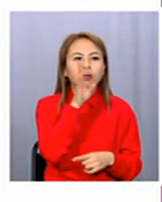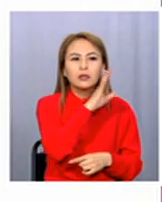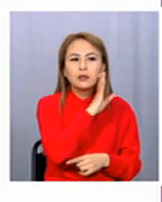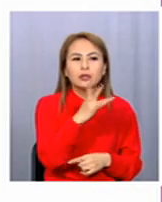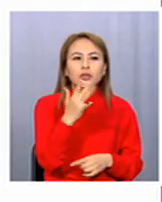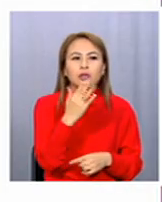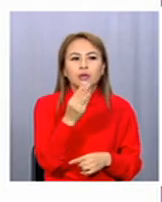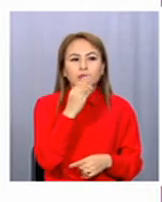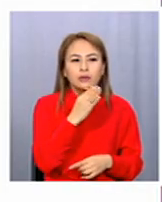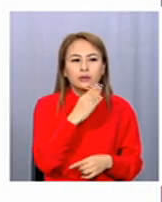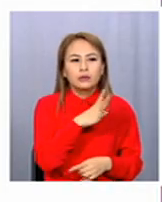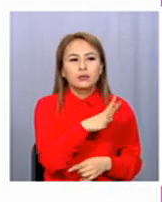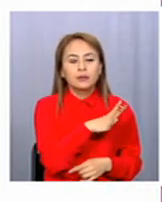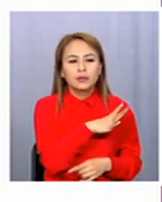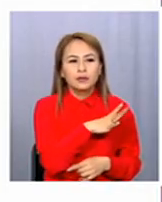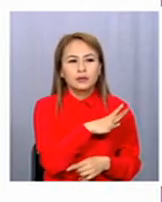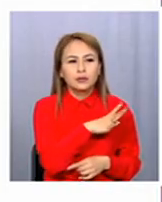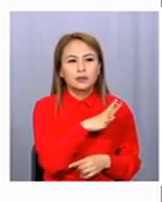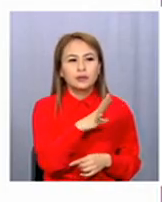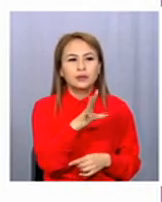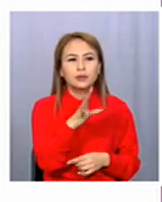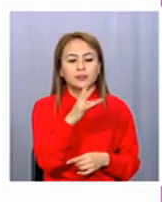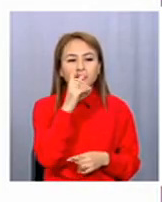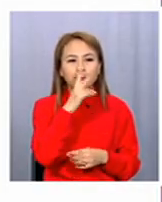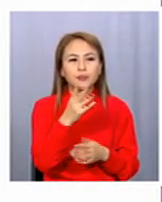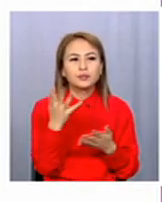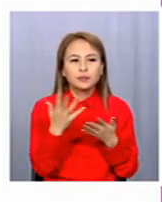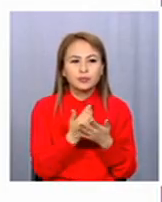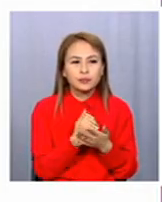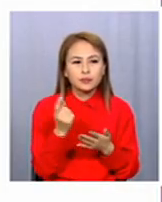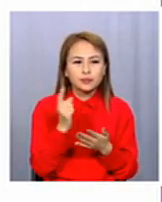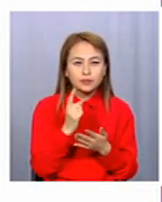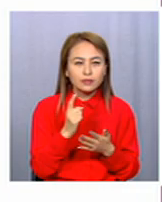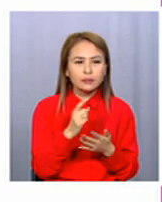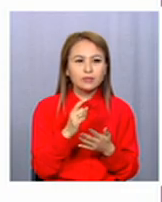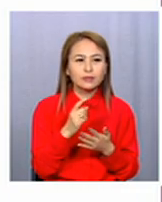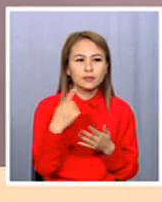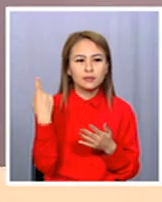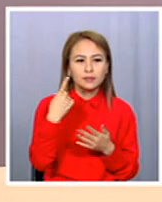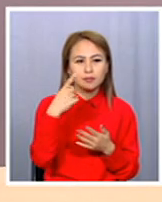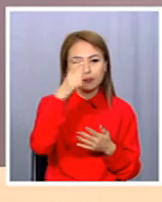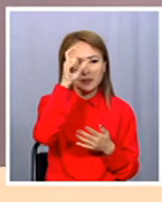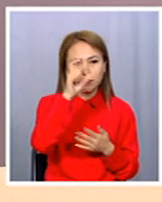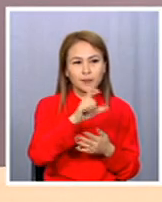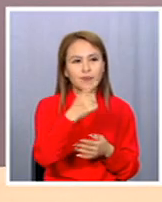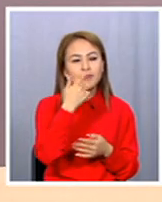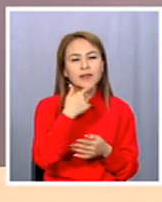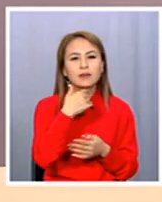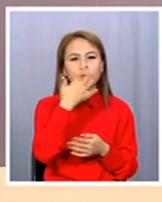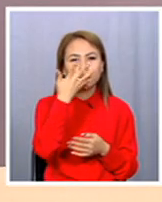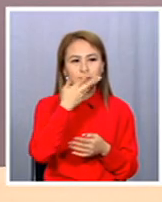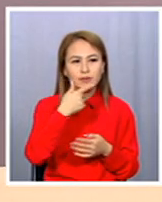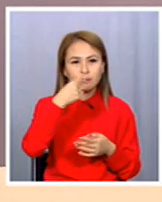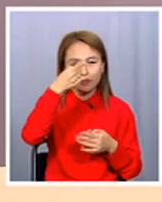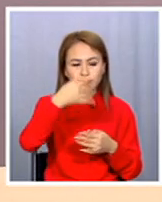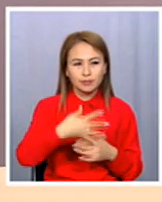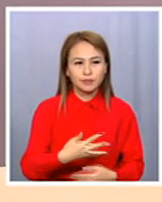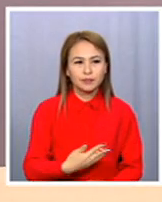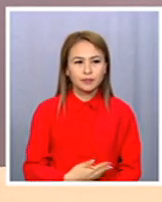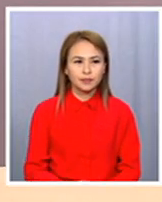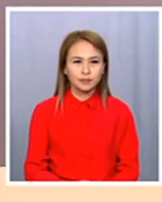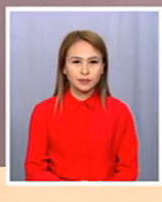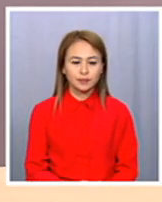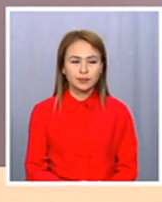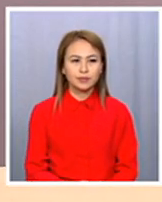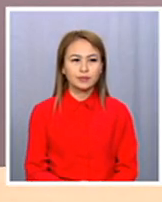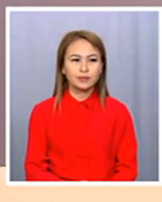жеді? Анасы неше бәліш жегенін анықтау үшін бірінші бағандағы қызыл түсті тік төртбұрыштың санын